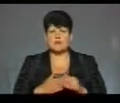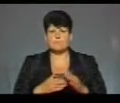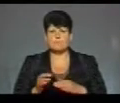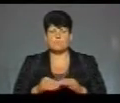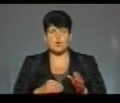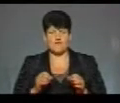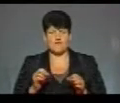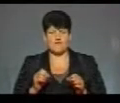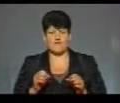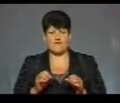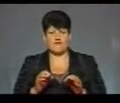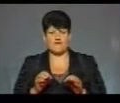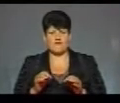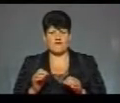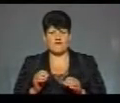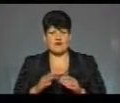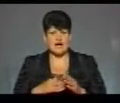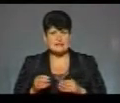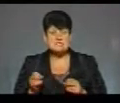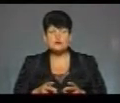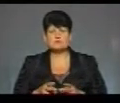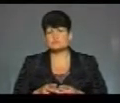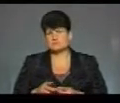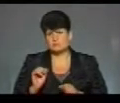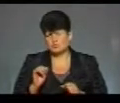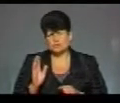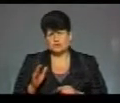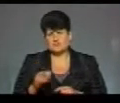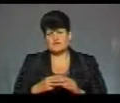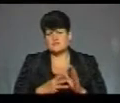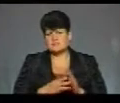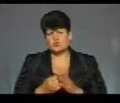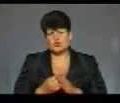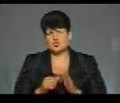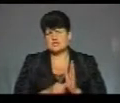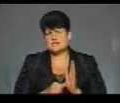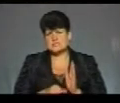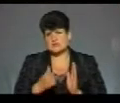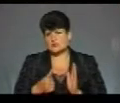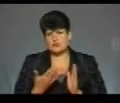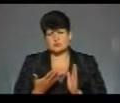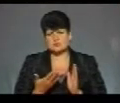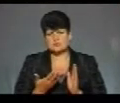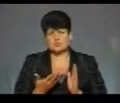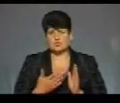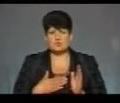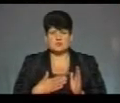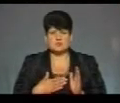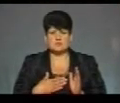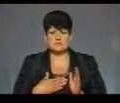військового? Резервістом може стати будь-який юнак віком від 18 до 60 років. Основна задача